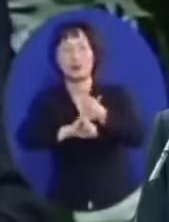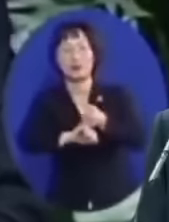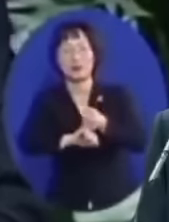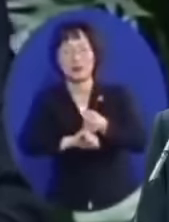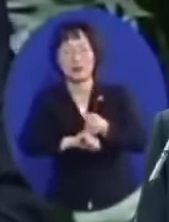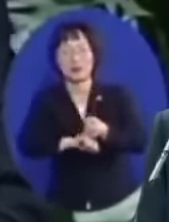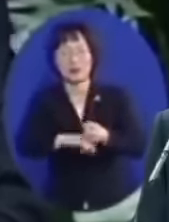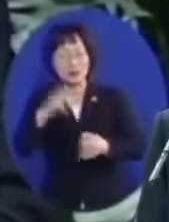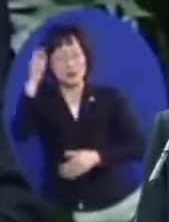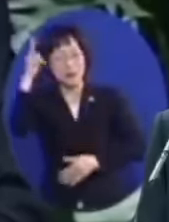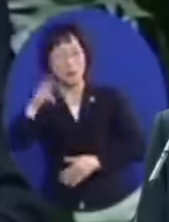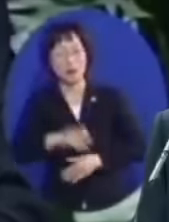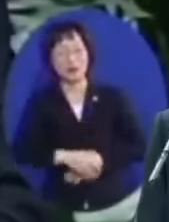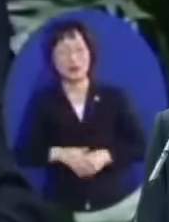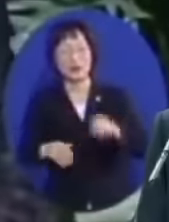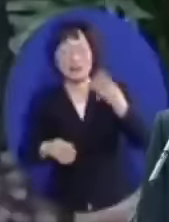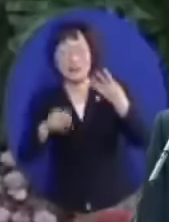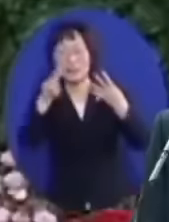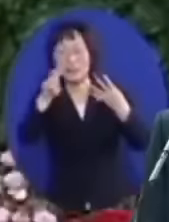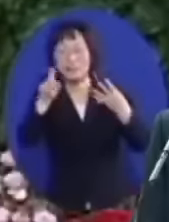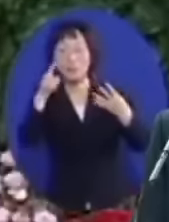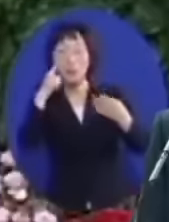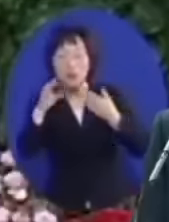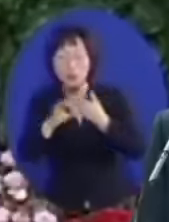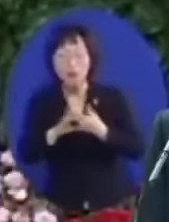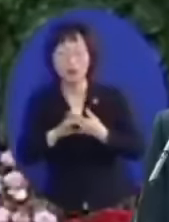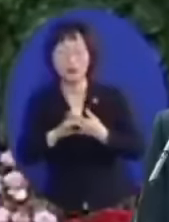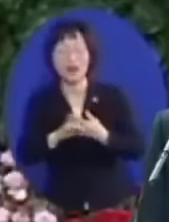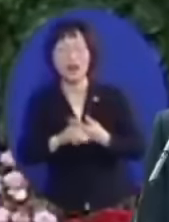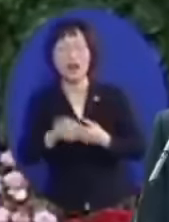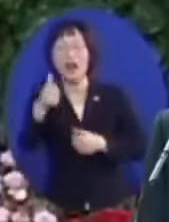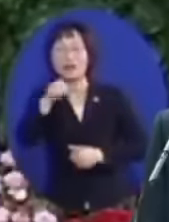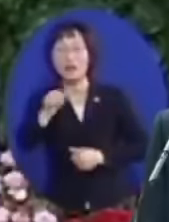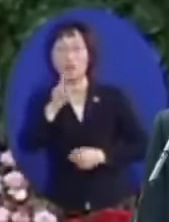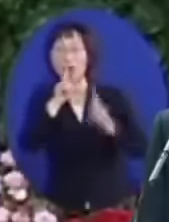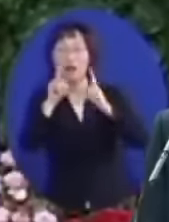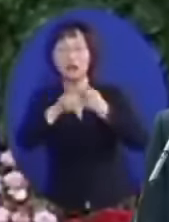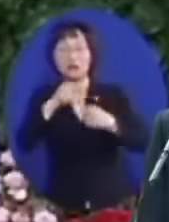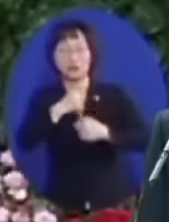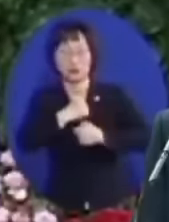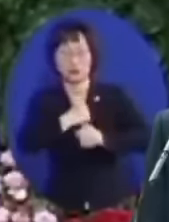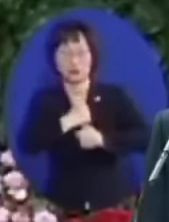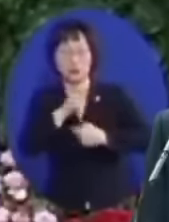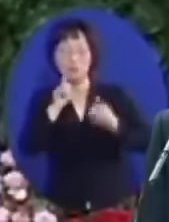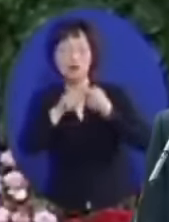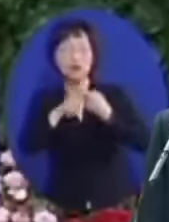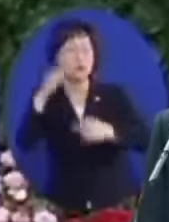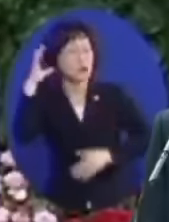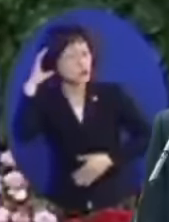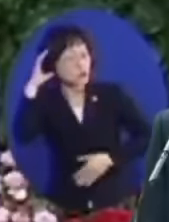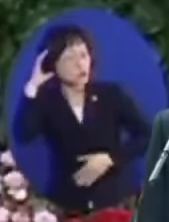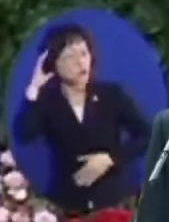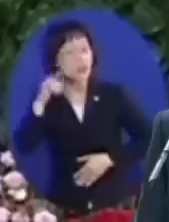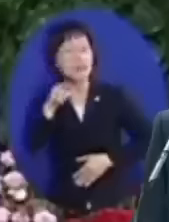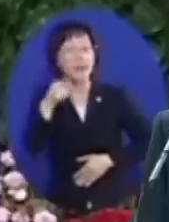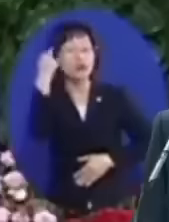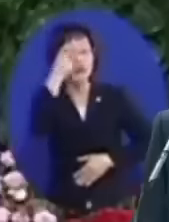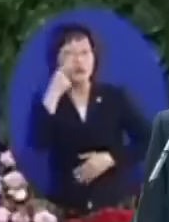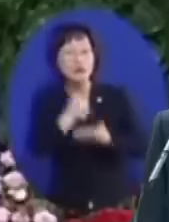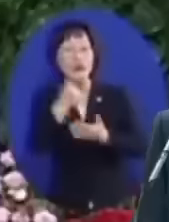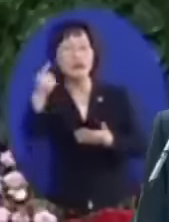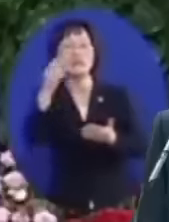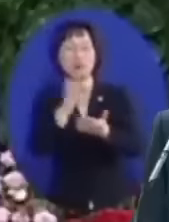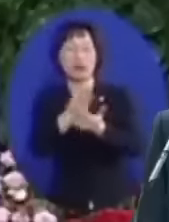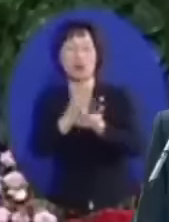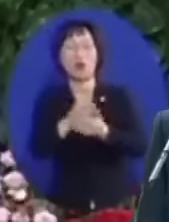4장 20절로 22절에 내 아들아 내 말에 주의하며 내가 말하는 것에 내 귀를 기울이라. 그것을 내 눈에서 떠나게 하지